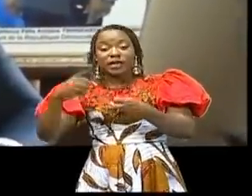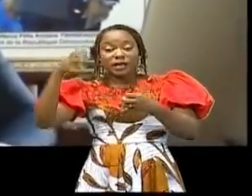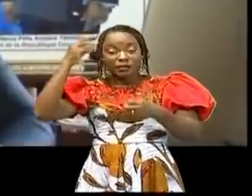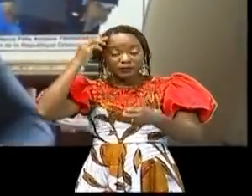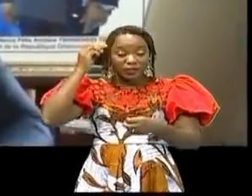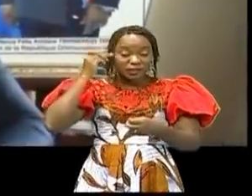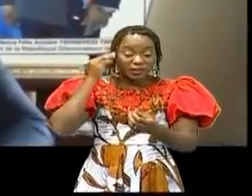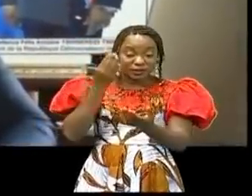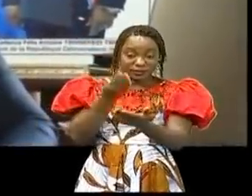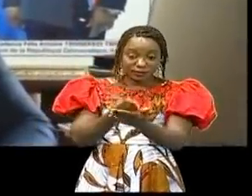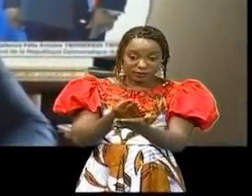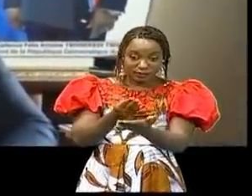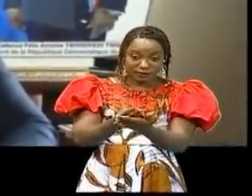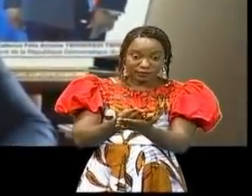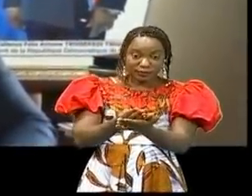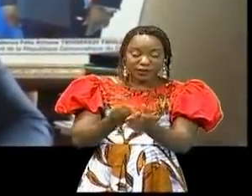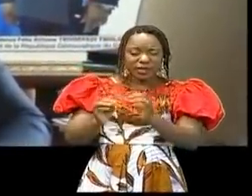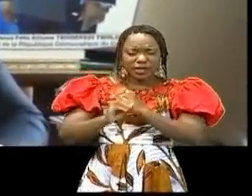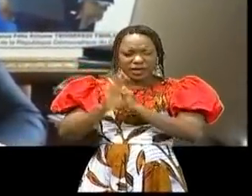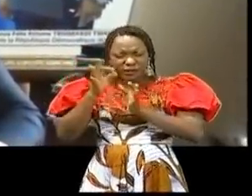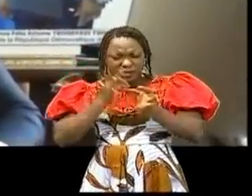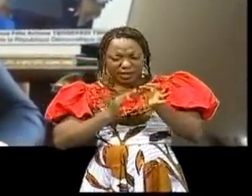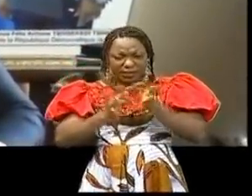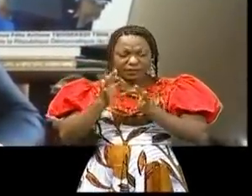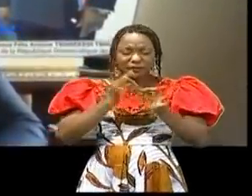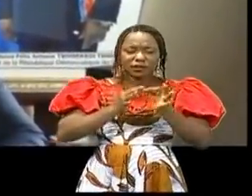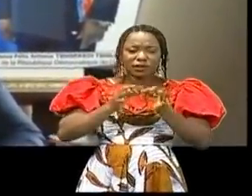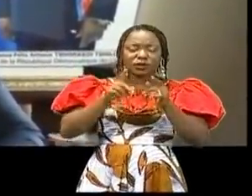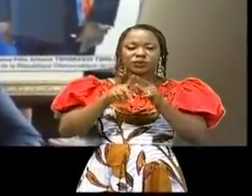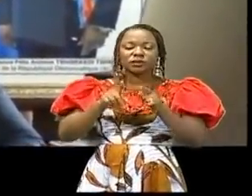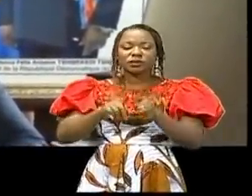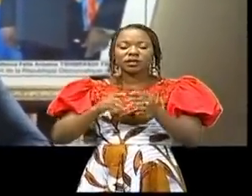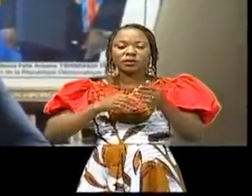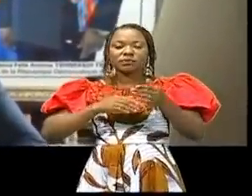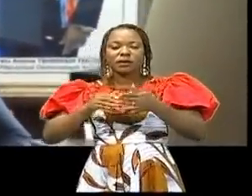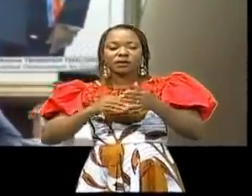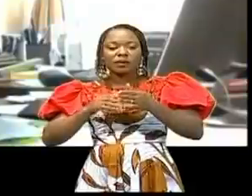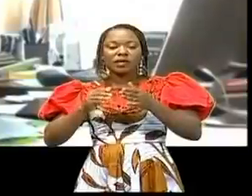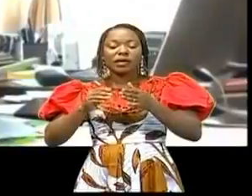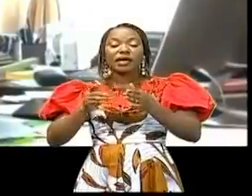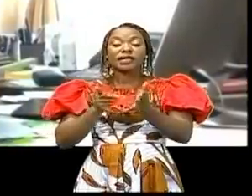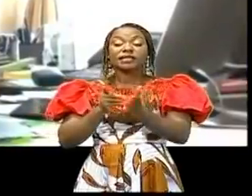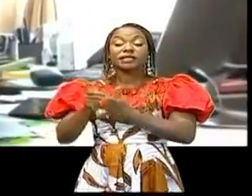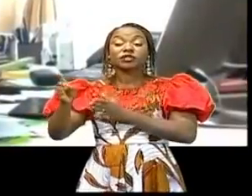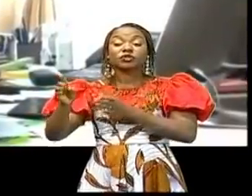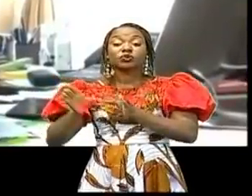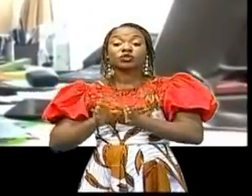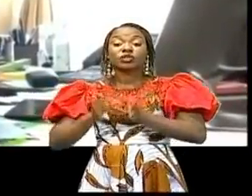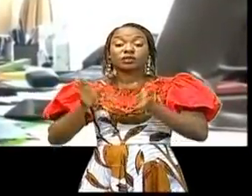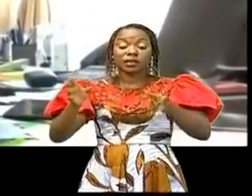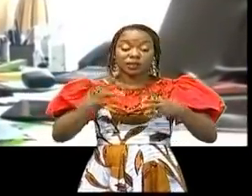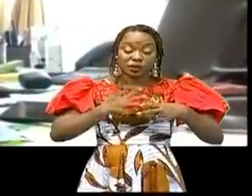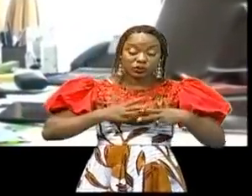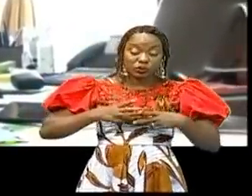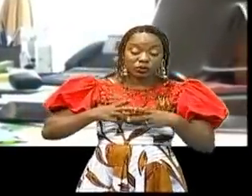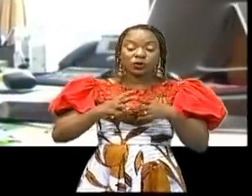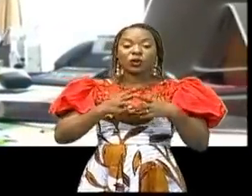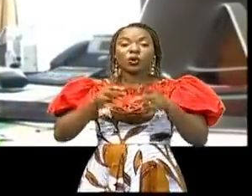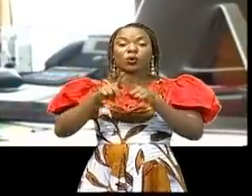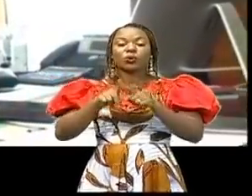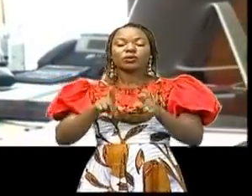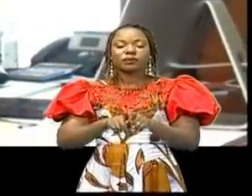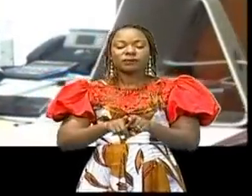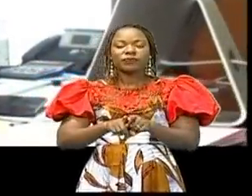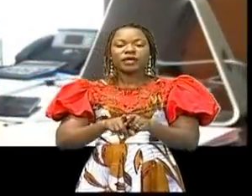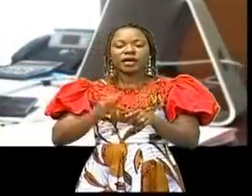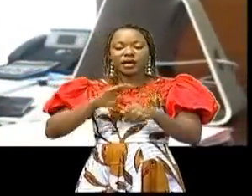du Budget, à la lumière des avis techniques recueillis auprès de la Direction générale et du contrôle de marché public, DGCMP,